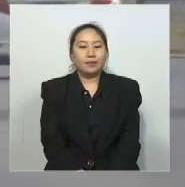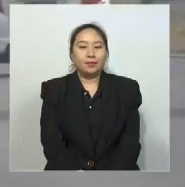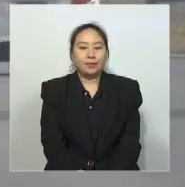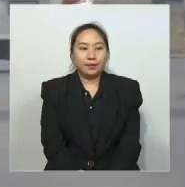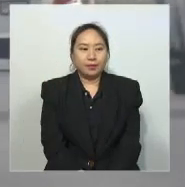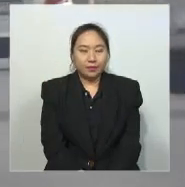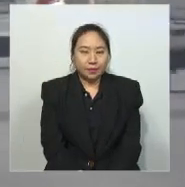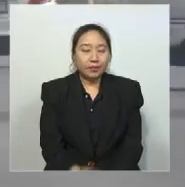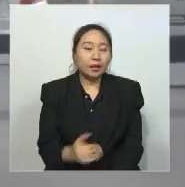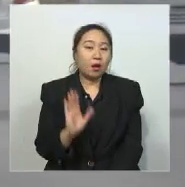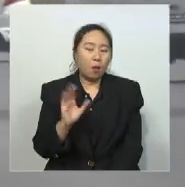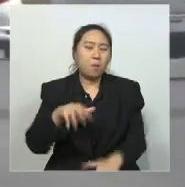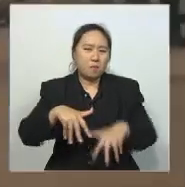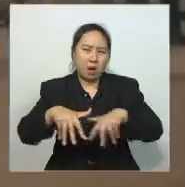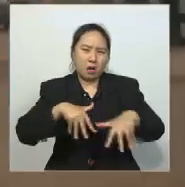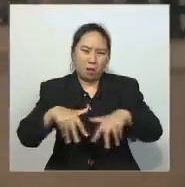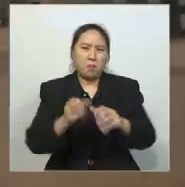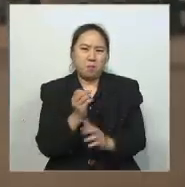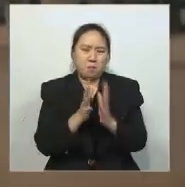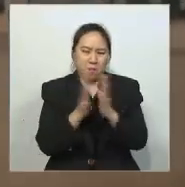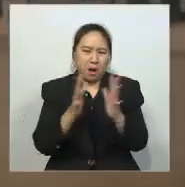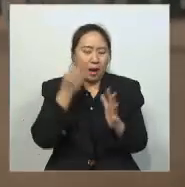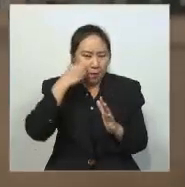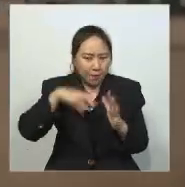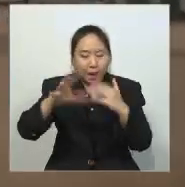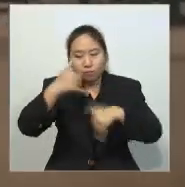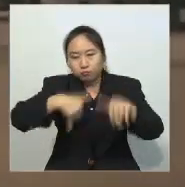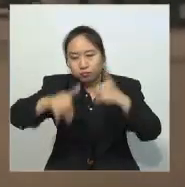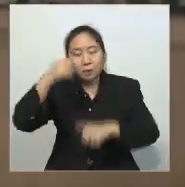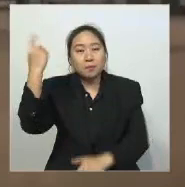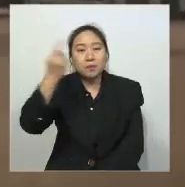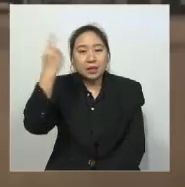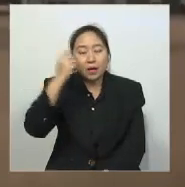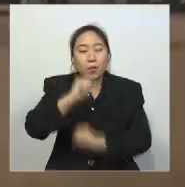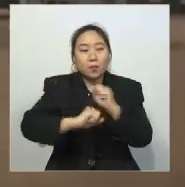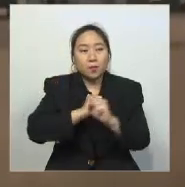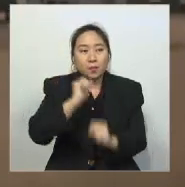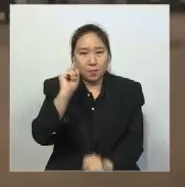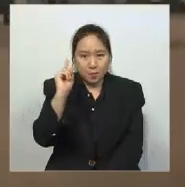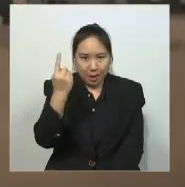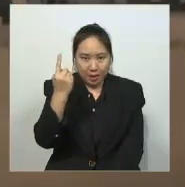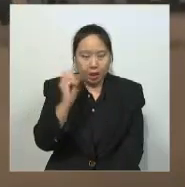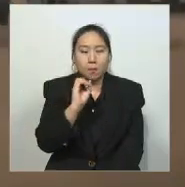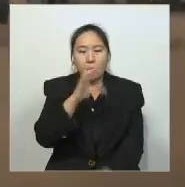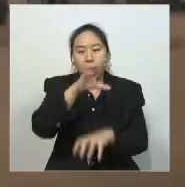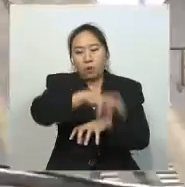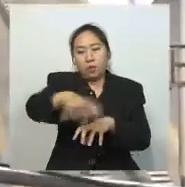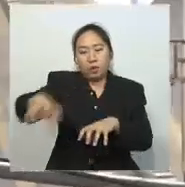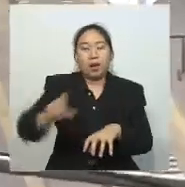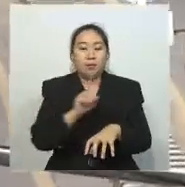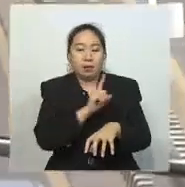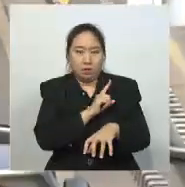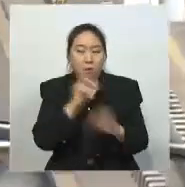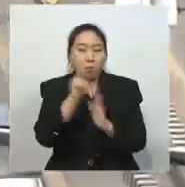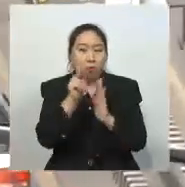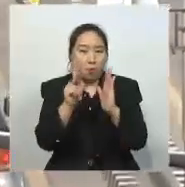นายวิรศักดิ์บอกว่าประชาชนส่วนใหญ่เดินทางกลับภูมิลำเนาและท่องเที่ยวในช่วงเทศกาลปีใหม่จึงกำชับให้หน่วยงานที่เกี่ยวข้องบัง